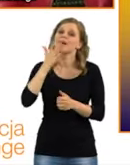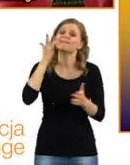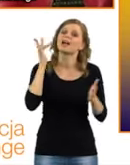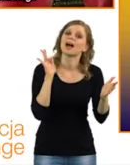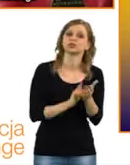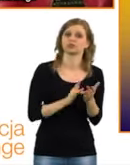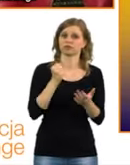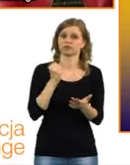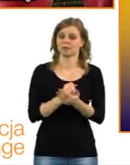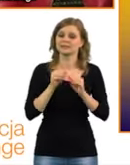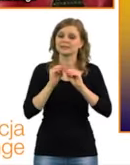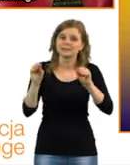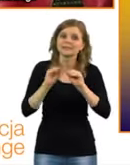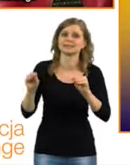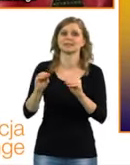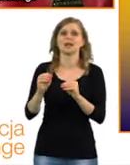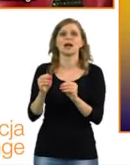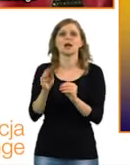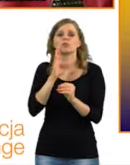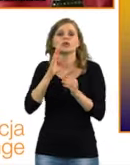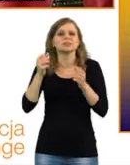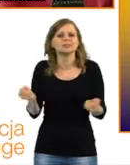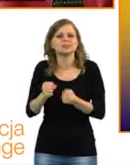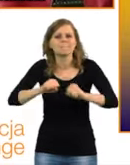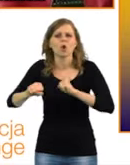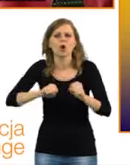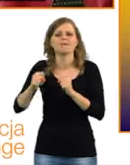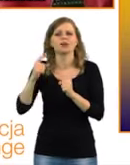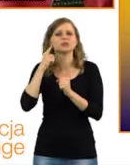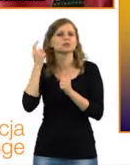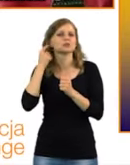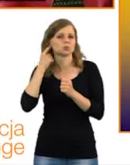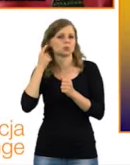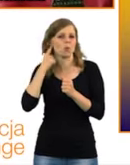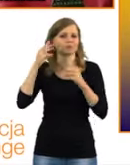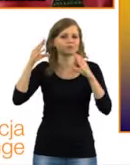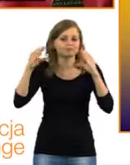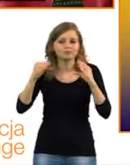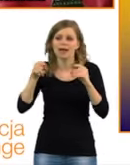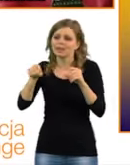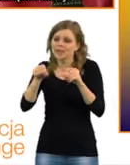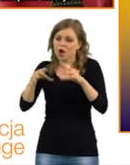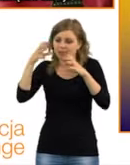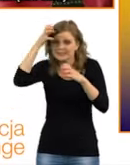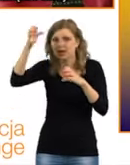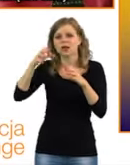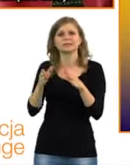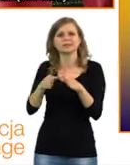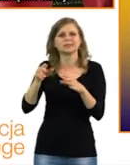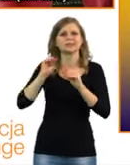uwrażliwienie, stymulowanie zawężonego pola słuchowego oraz udoskonalenie zdolności odbierania